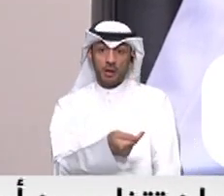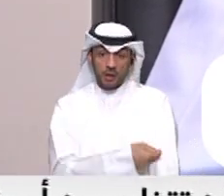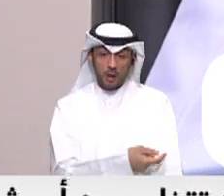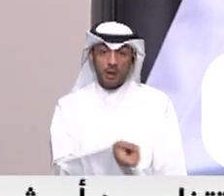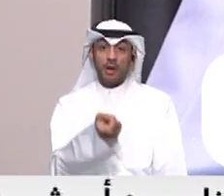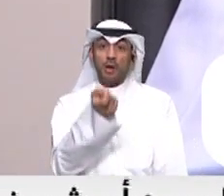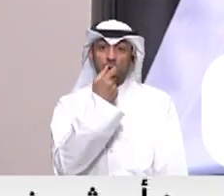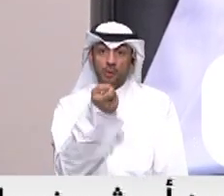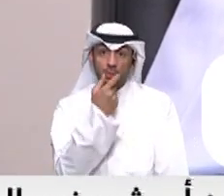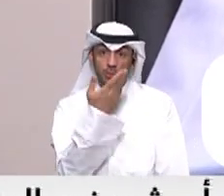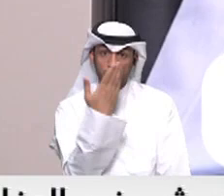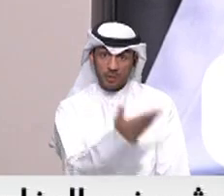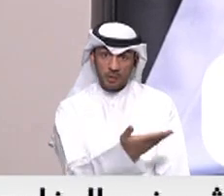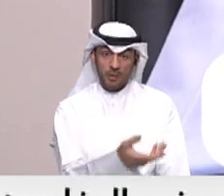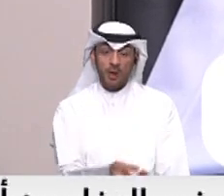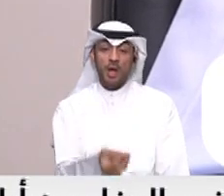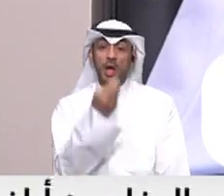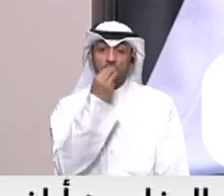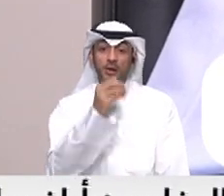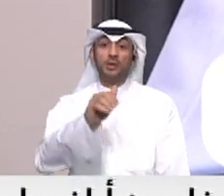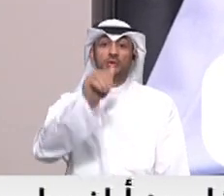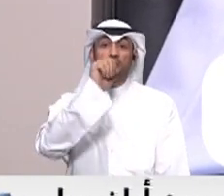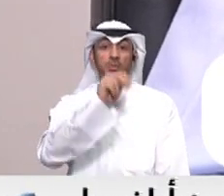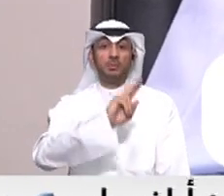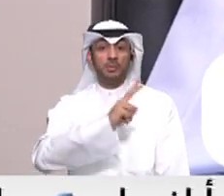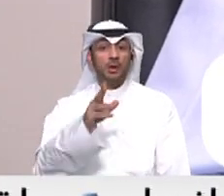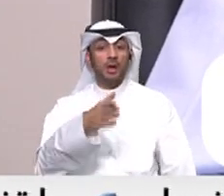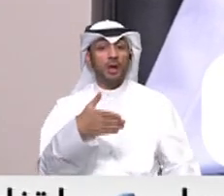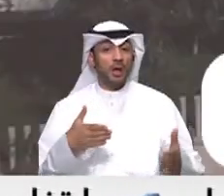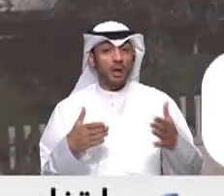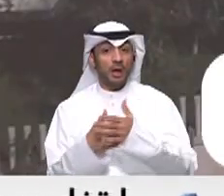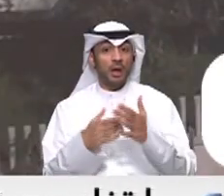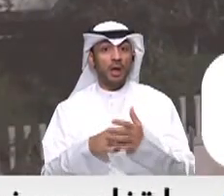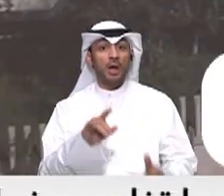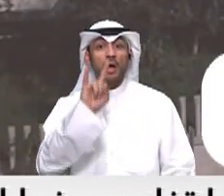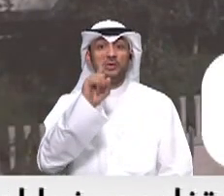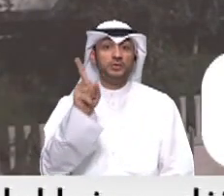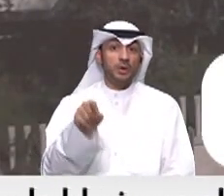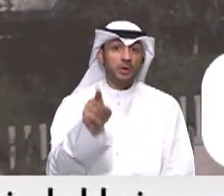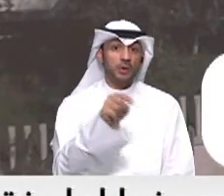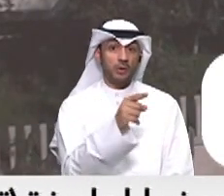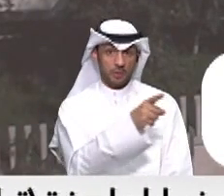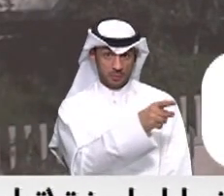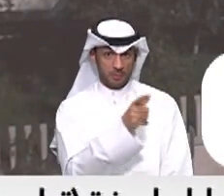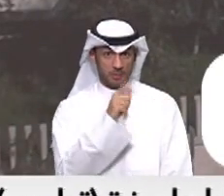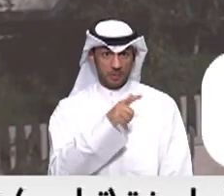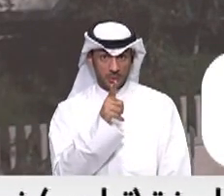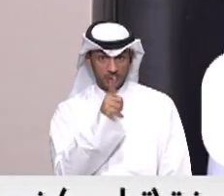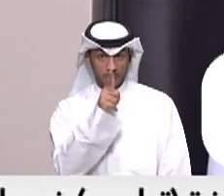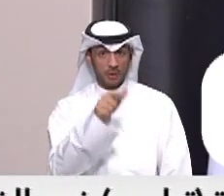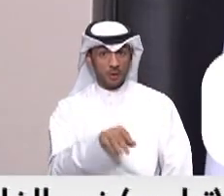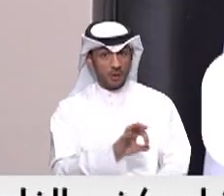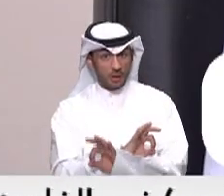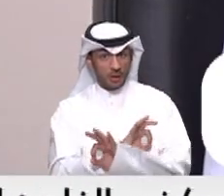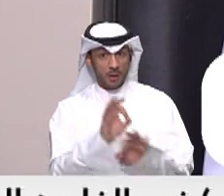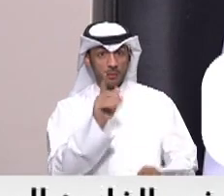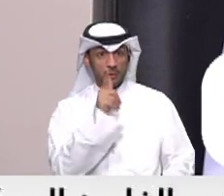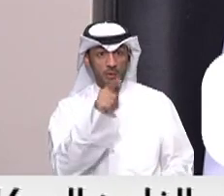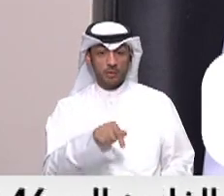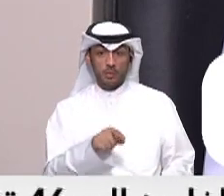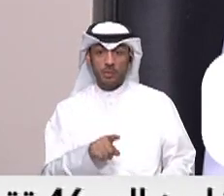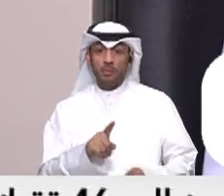أدوية، أمصال، أكل وشرب، فينا نضاين 10 أيام إذا انقطعت الطريق كلها. القطاع الصحي بيعاني من الظروف